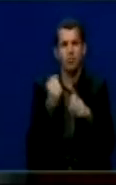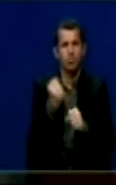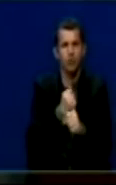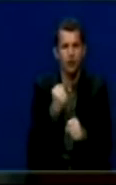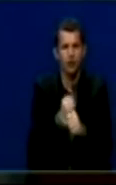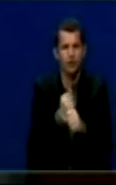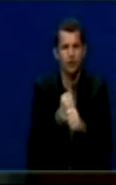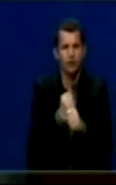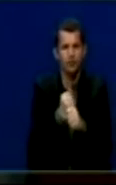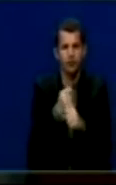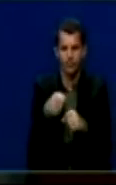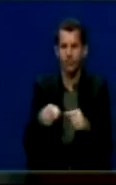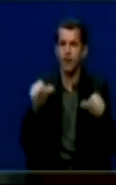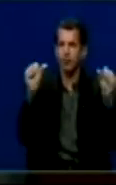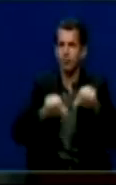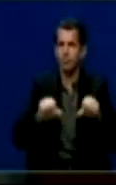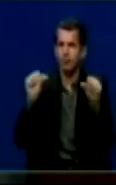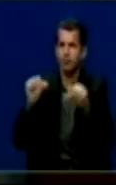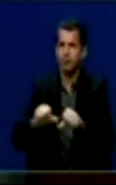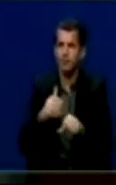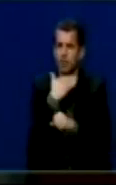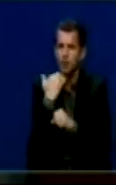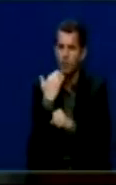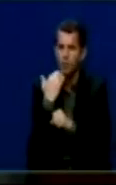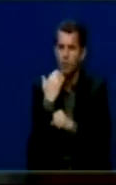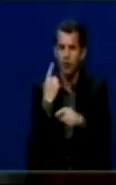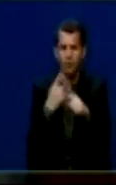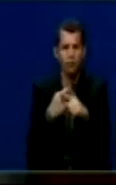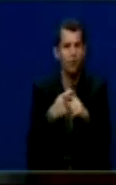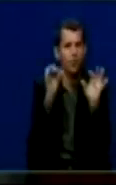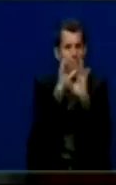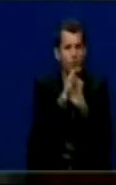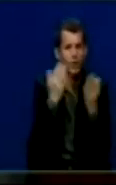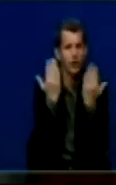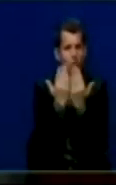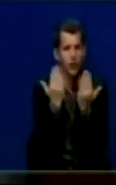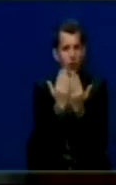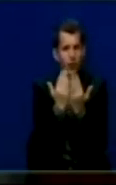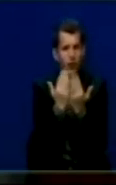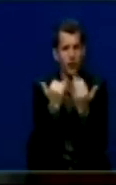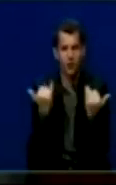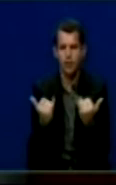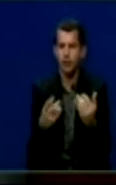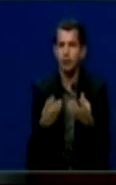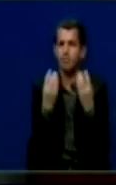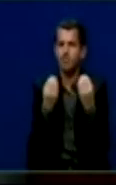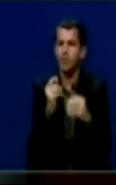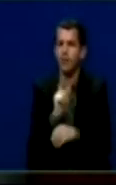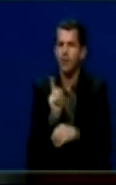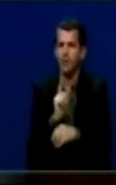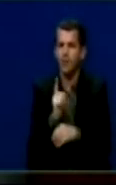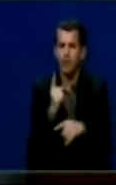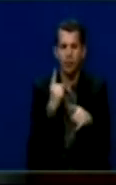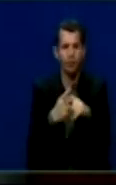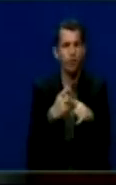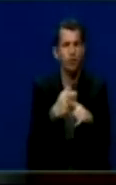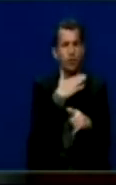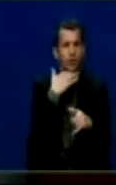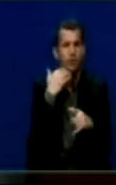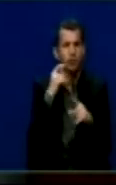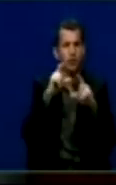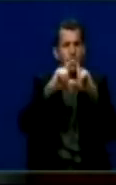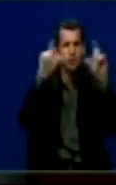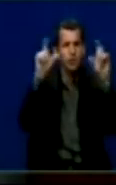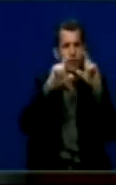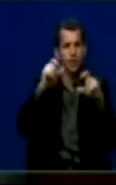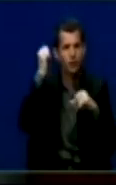Dhe kjo seri e dështimeve përfshin elemente që nga mungesa e infrastrukturës shkollore, e cila akoma është në gjendje jo të mirë, dhe një numër i konsiderueshëm i objekteve